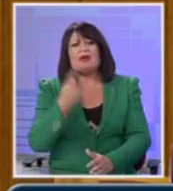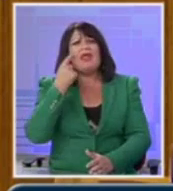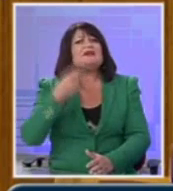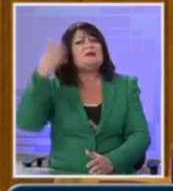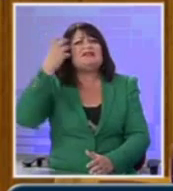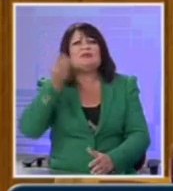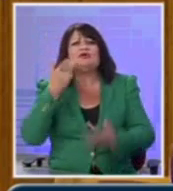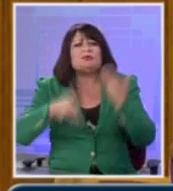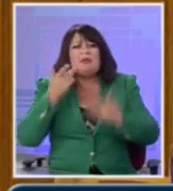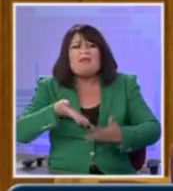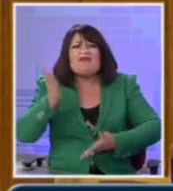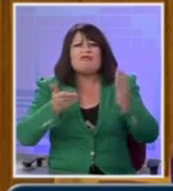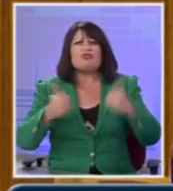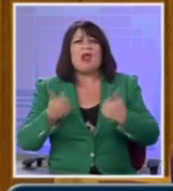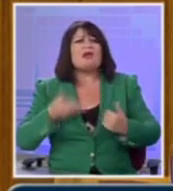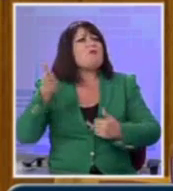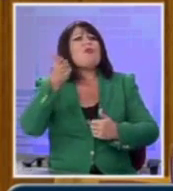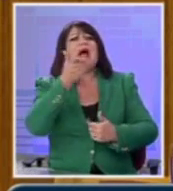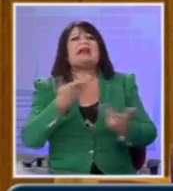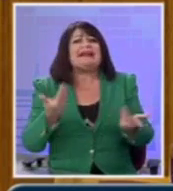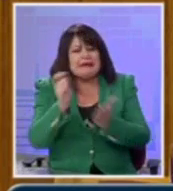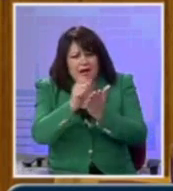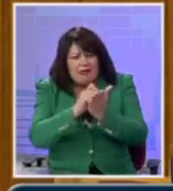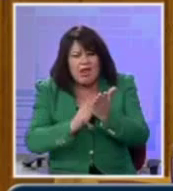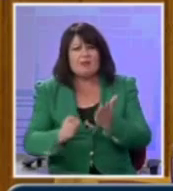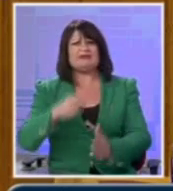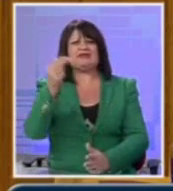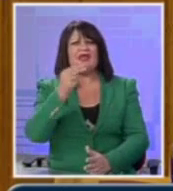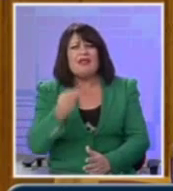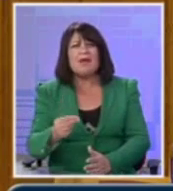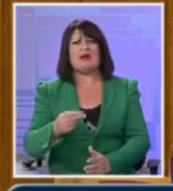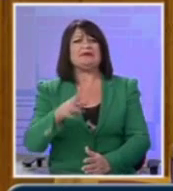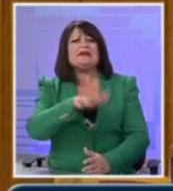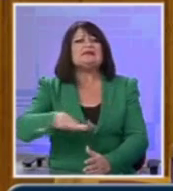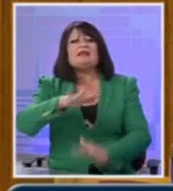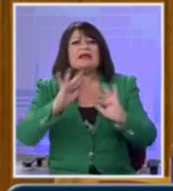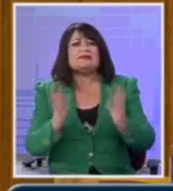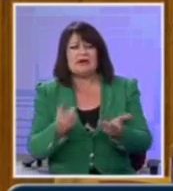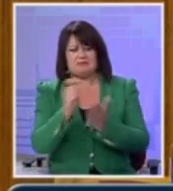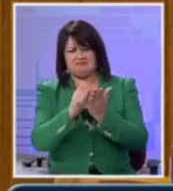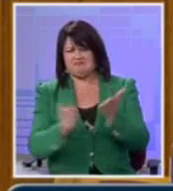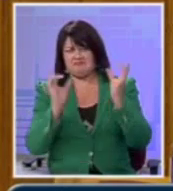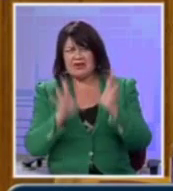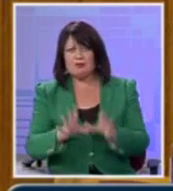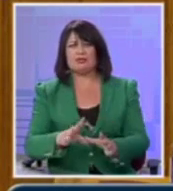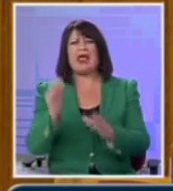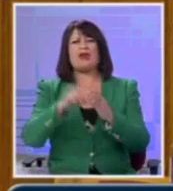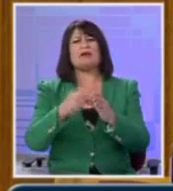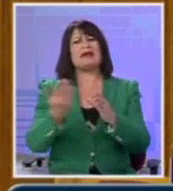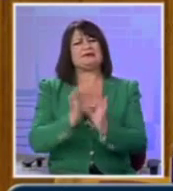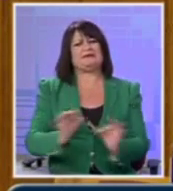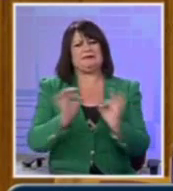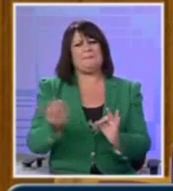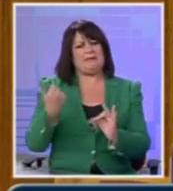πάνε τα νιάτα της χώρας, σε ποιες χώρες, σε ποιους τομείς, σε ποιες συνθήκες. Ακούμε σε όλη την προεκλογική περίοδο